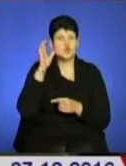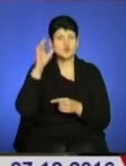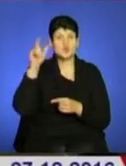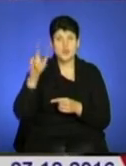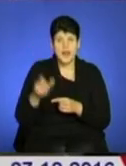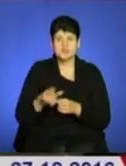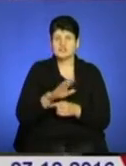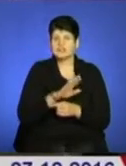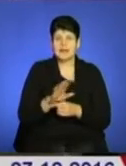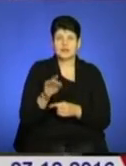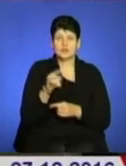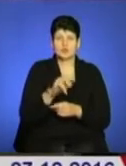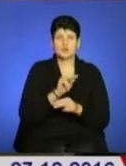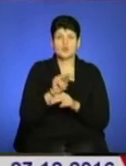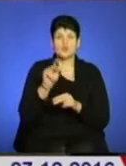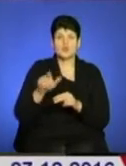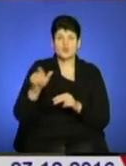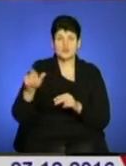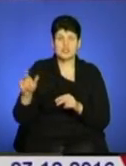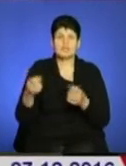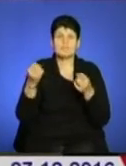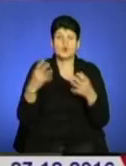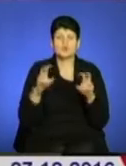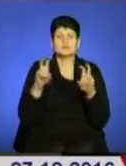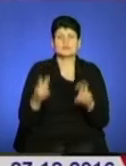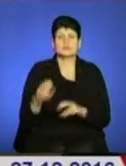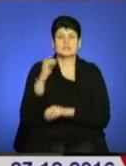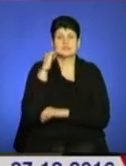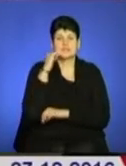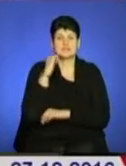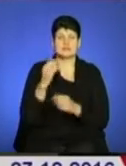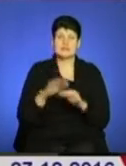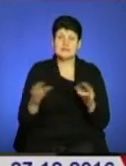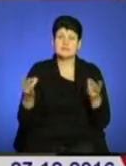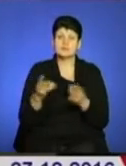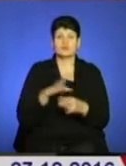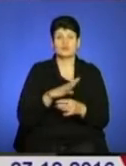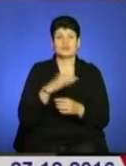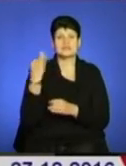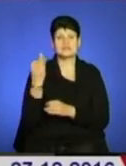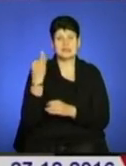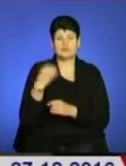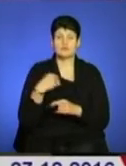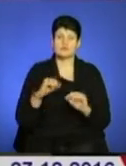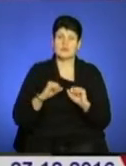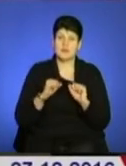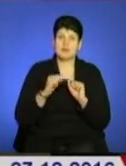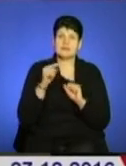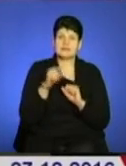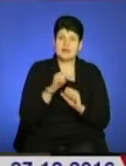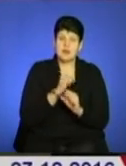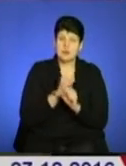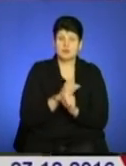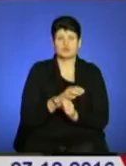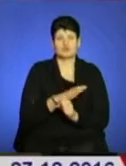слухач, не той учень, який буде просто сидіти. Дітям треба, щоб було цікаво. І тому намагалися так робити, щоб було